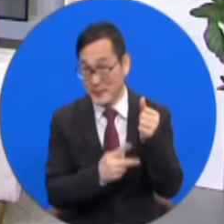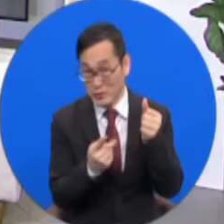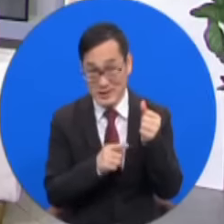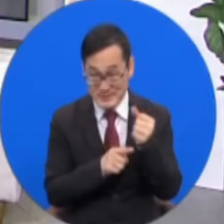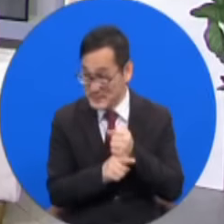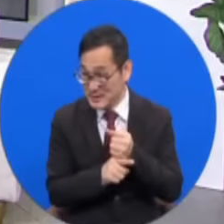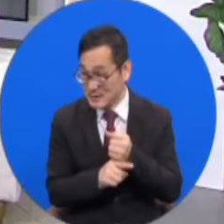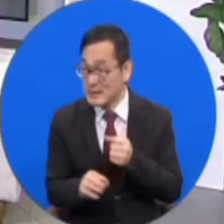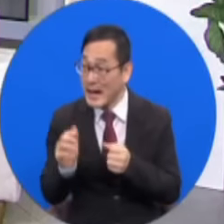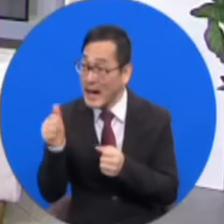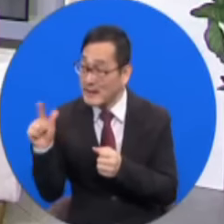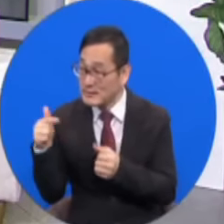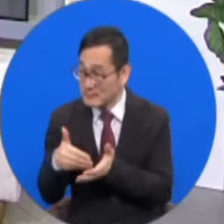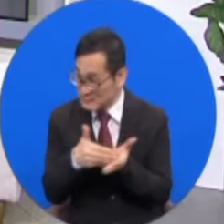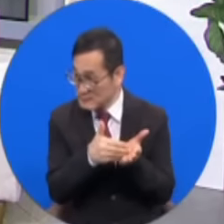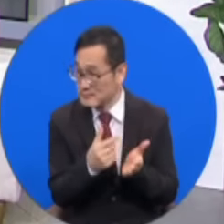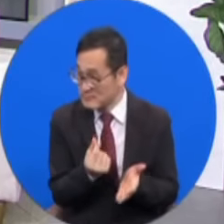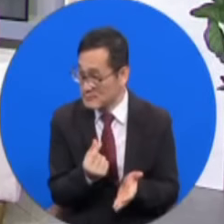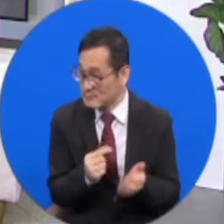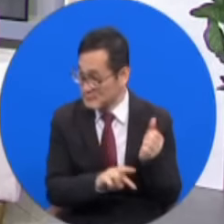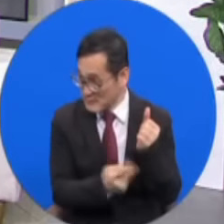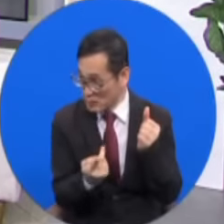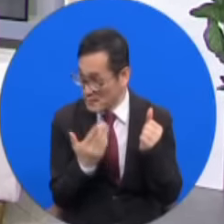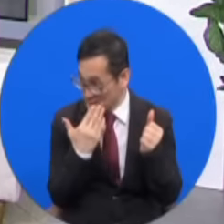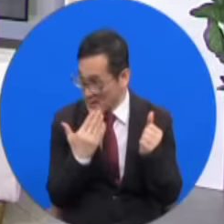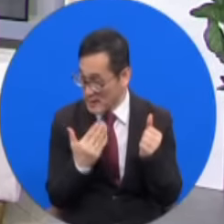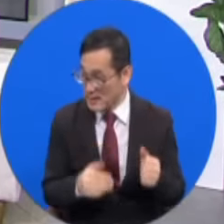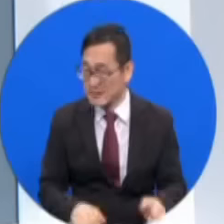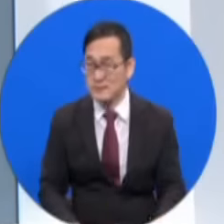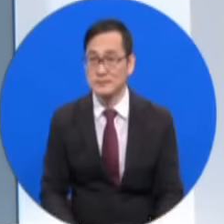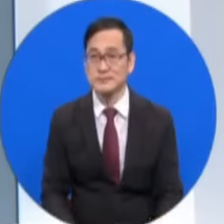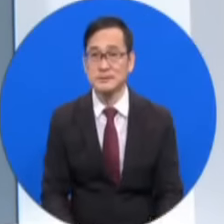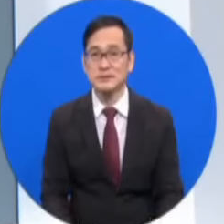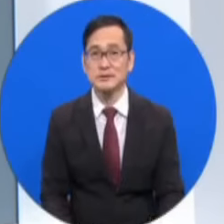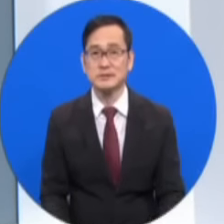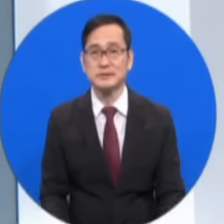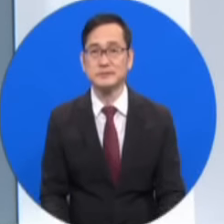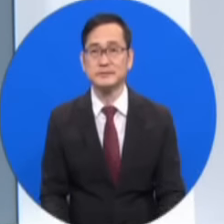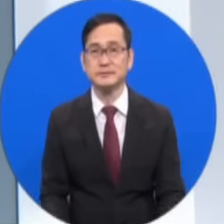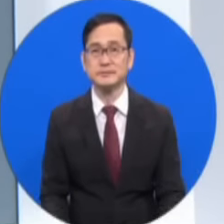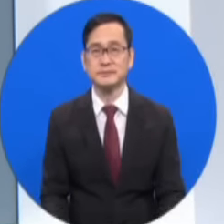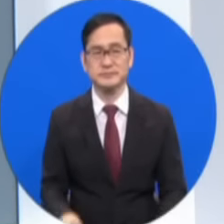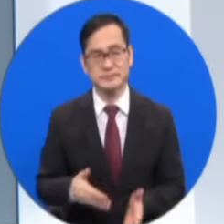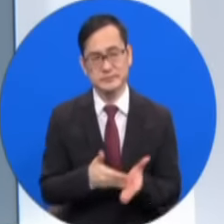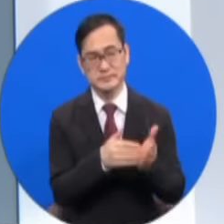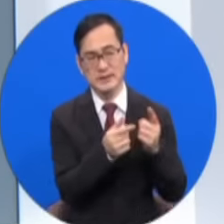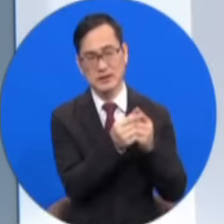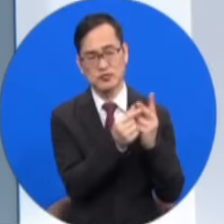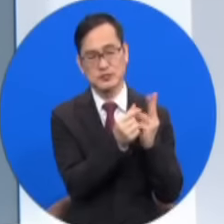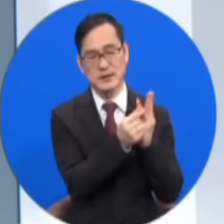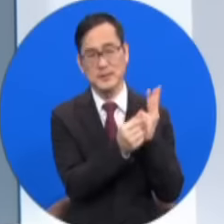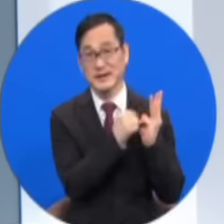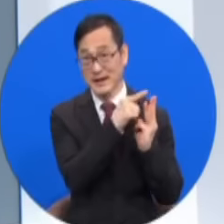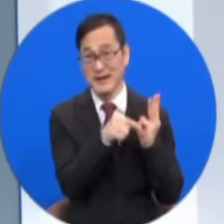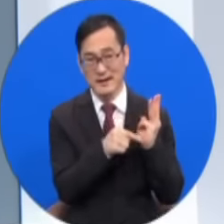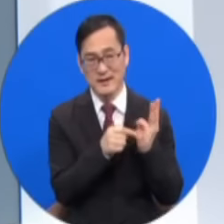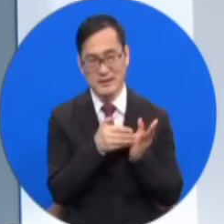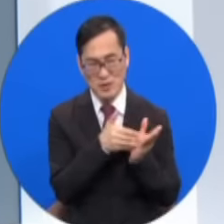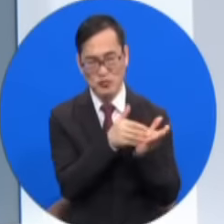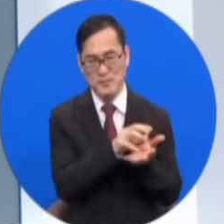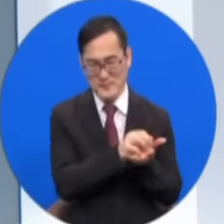보십니까 대통령께서 과감한 국정 쇄신이 지금 한동훈 대표가 요구한 그 세 가지를 포함한 태도의 변화입니다